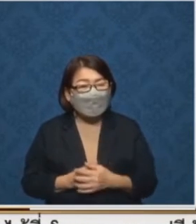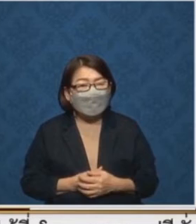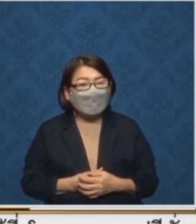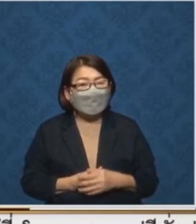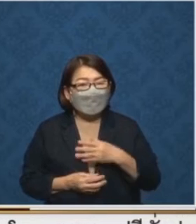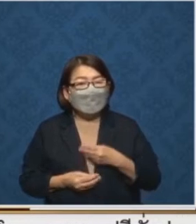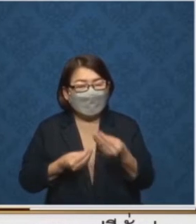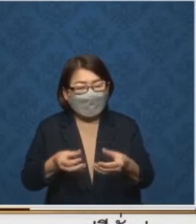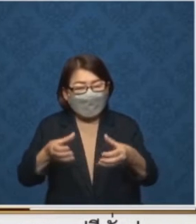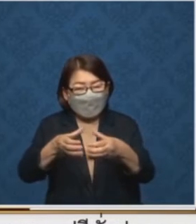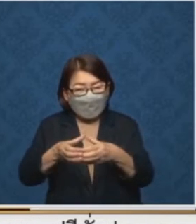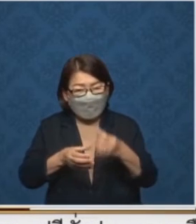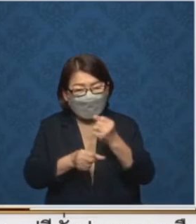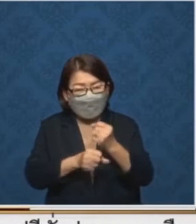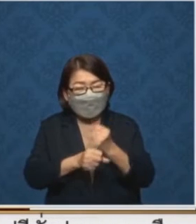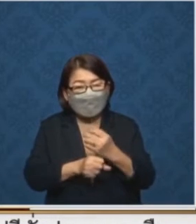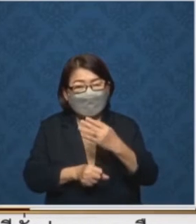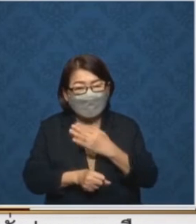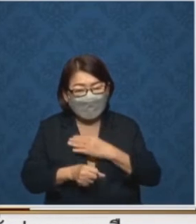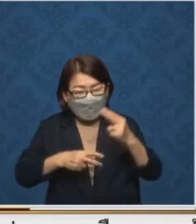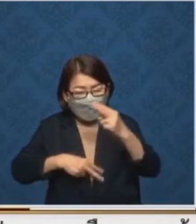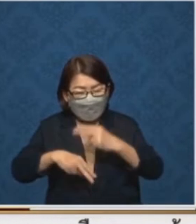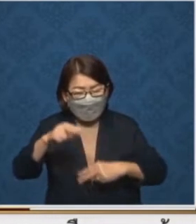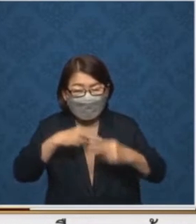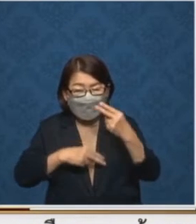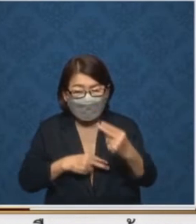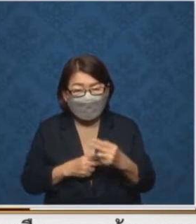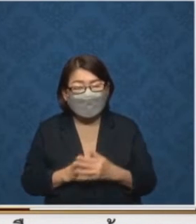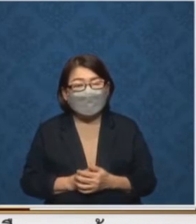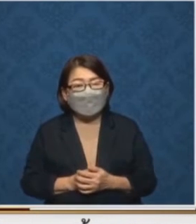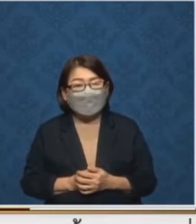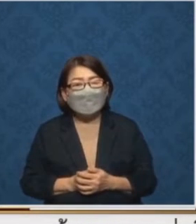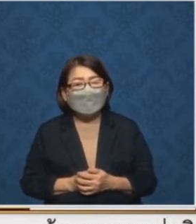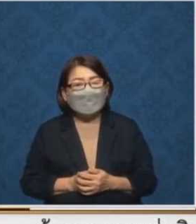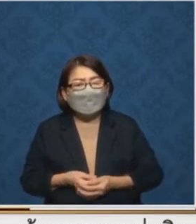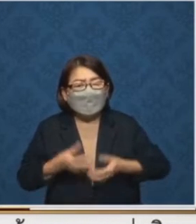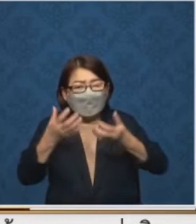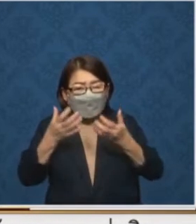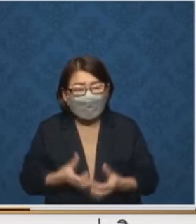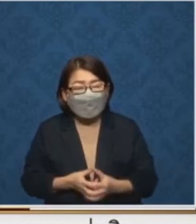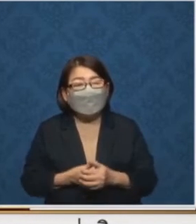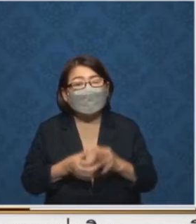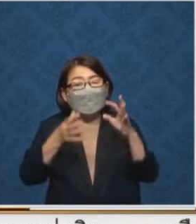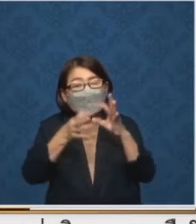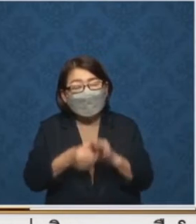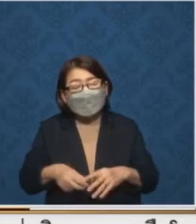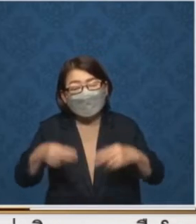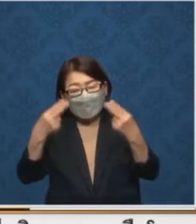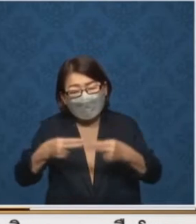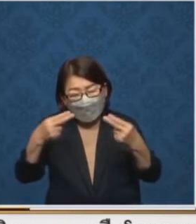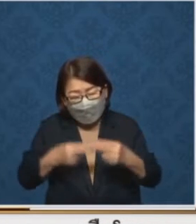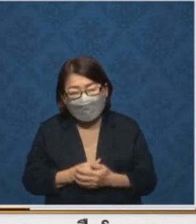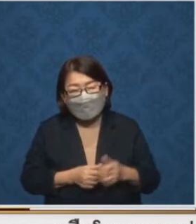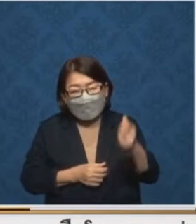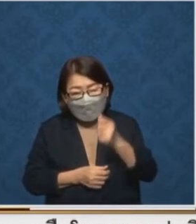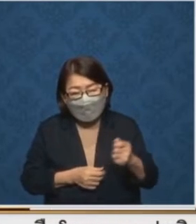ัสงคารมเกาหลีที่ไยส่งไปลบสงคารมเวียดนามครับสงคารมโลกครั้งที่สองเพลๆนะครับยังไม่